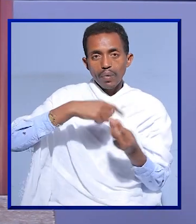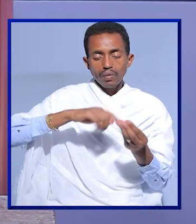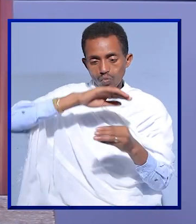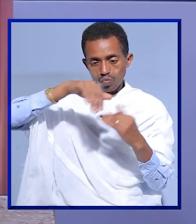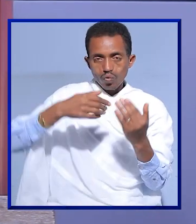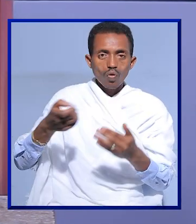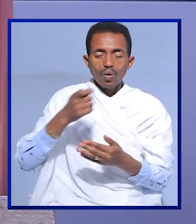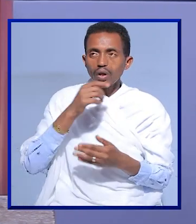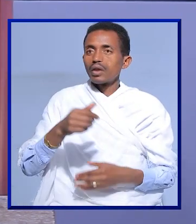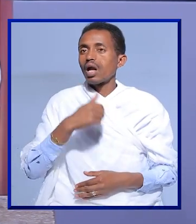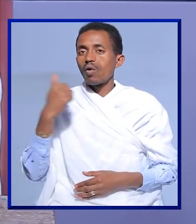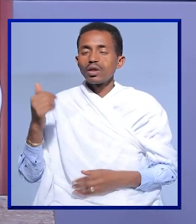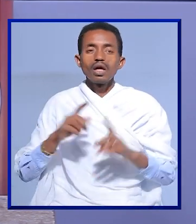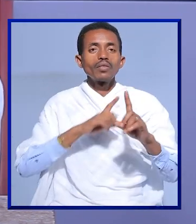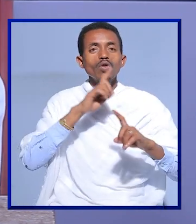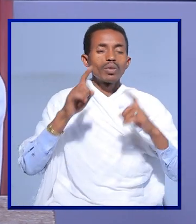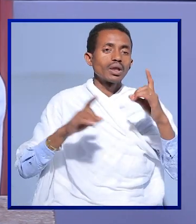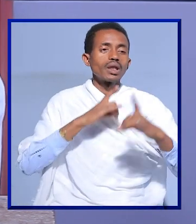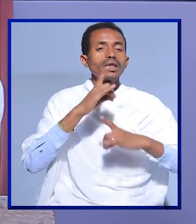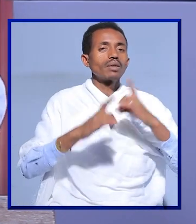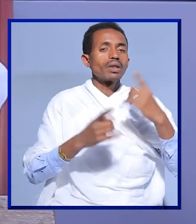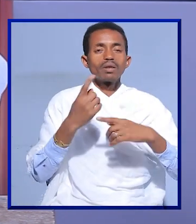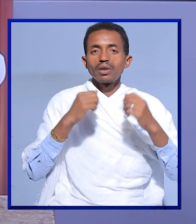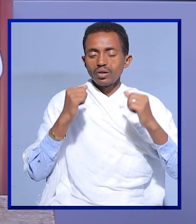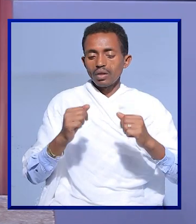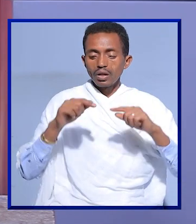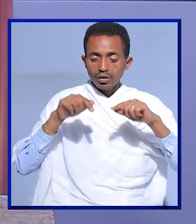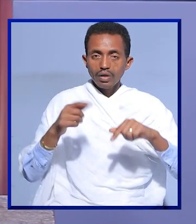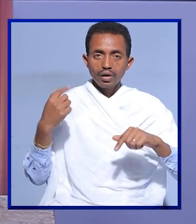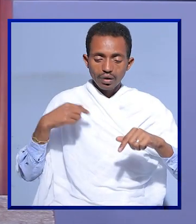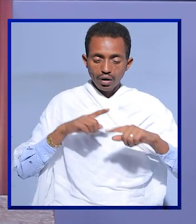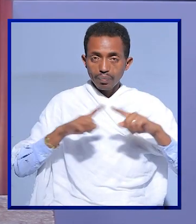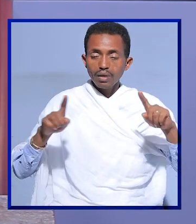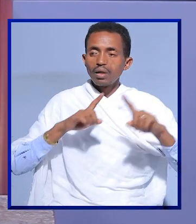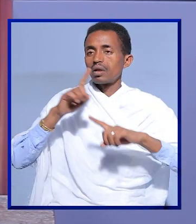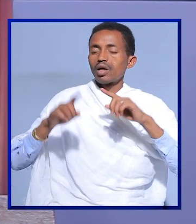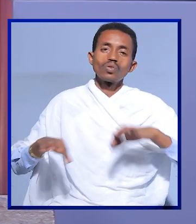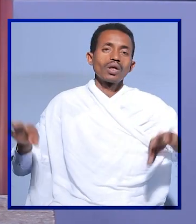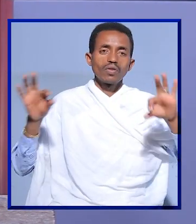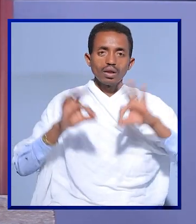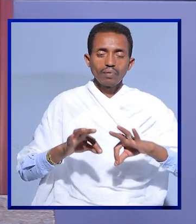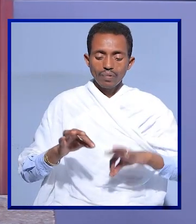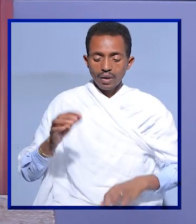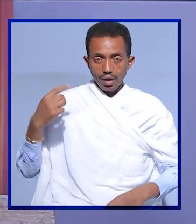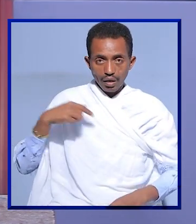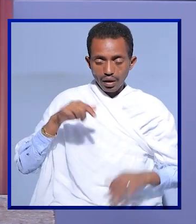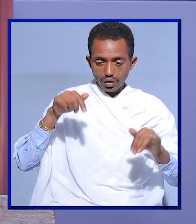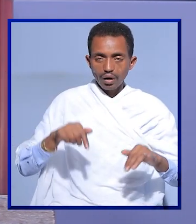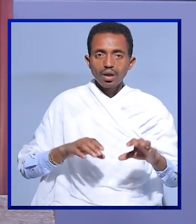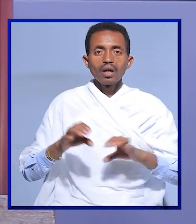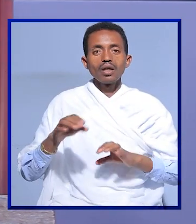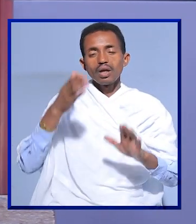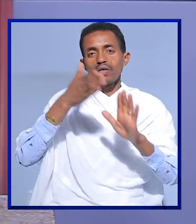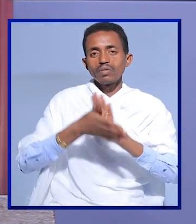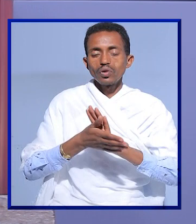ሌላውን የሚጠይቁበት ዘመን ይመጣል። ዛሬ ግን እኛ ልንጠይቃቸው ይገባል። ዛሬ ግን እኛ ልናደርግላቸው